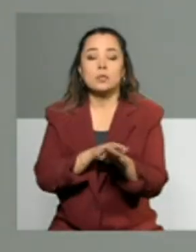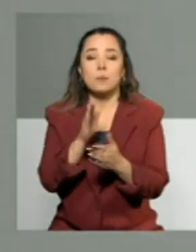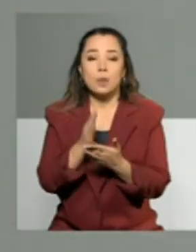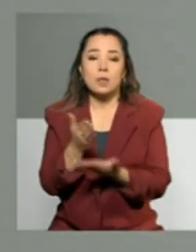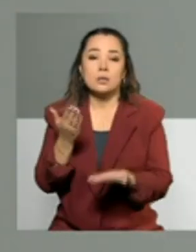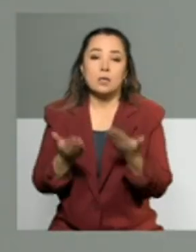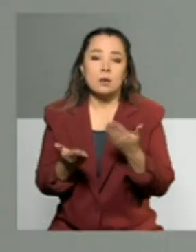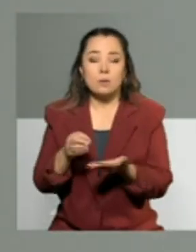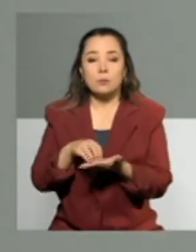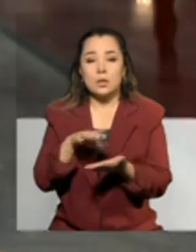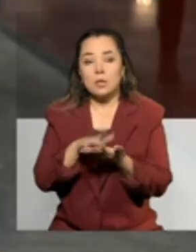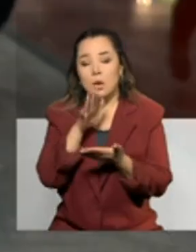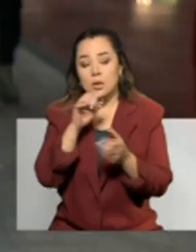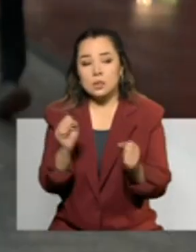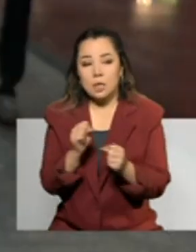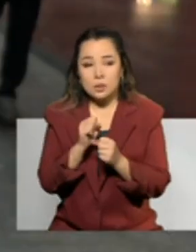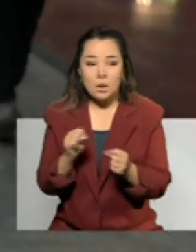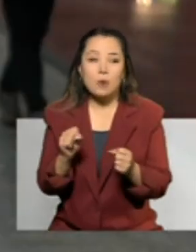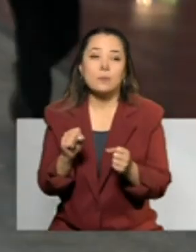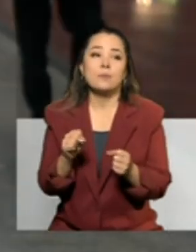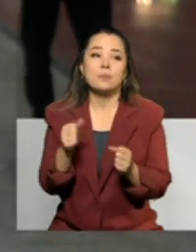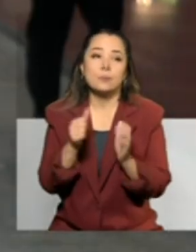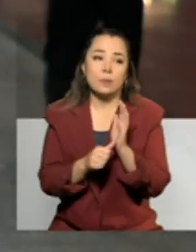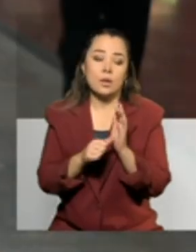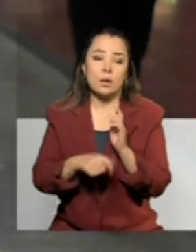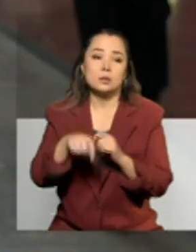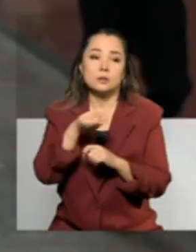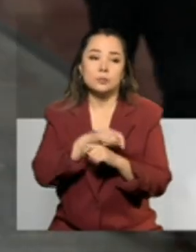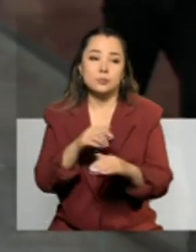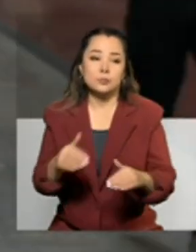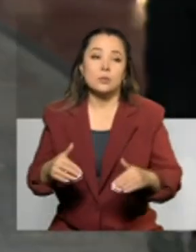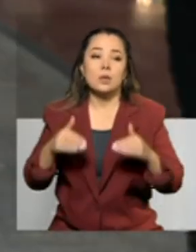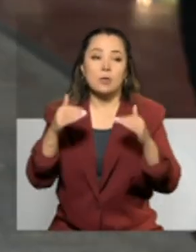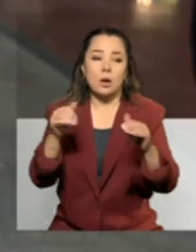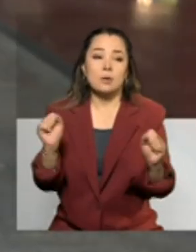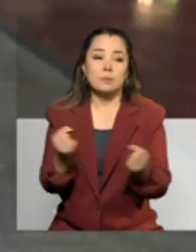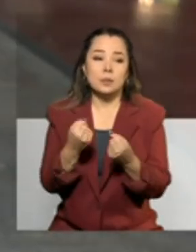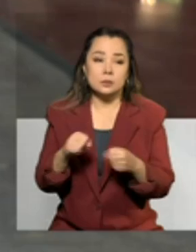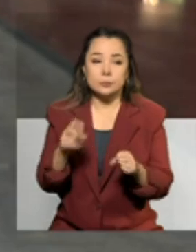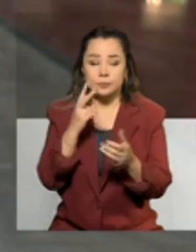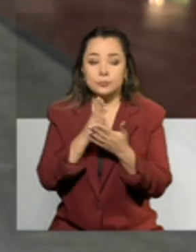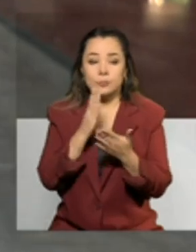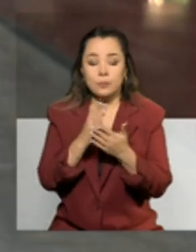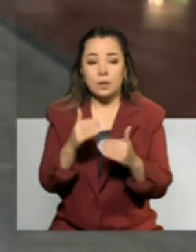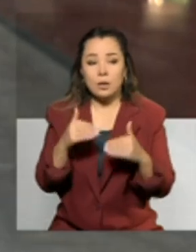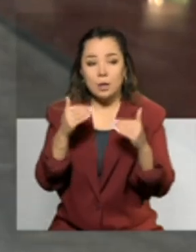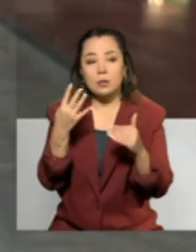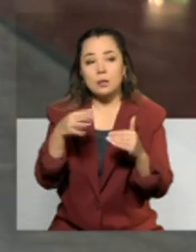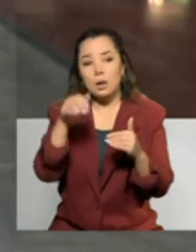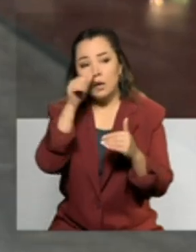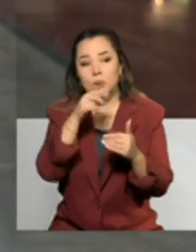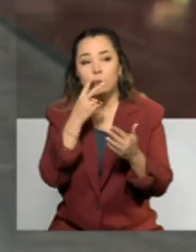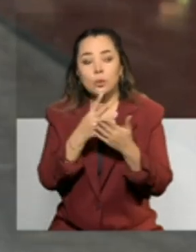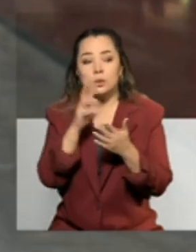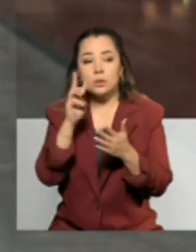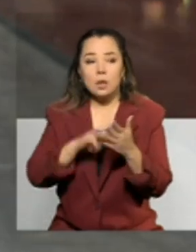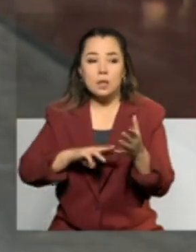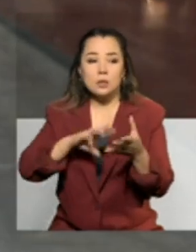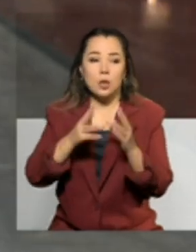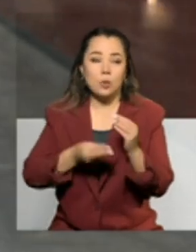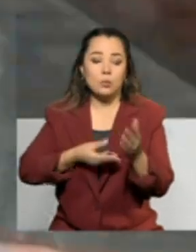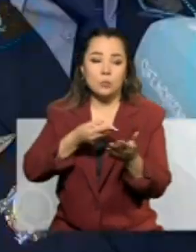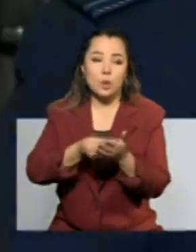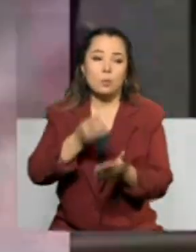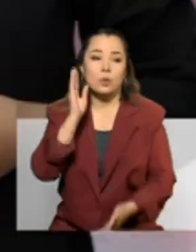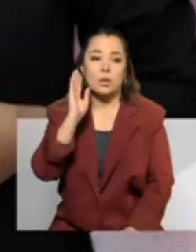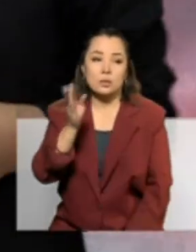Егер де белгіленген жылдамдықты 60 шақырымнан асырып басқаратын болса, онда 40 айлық есептік көрсеткіш көлемінде айыппұл